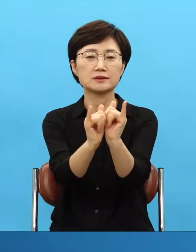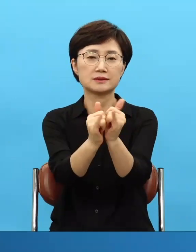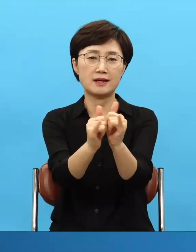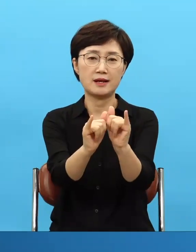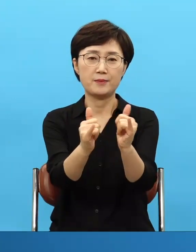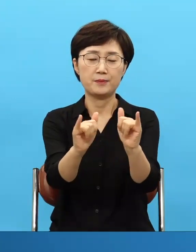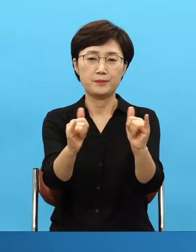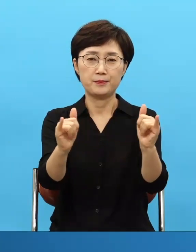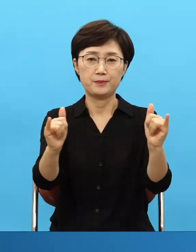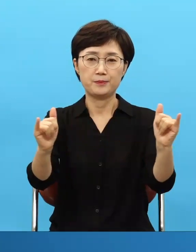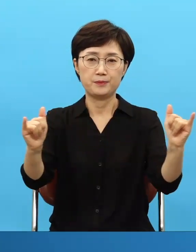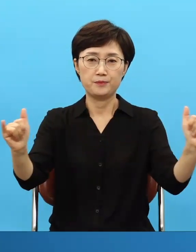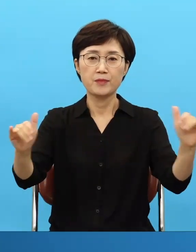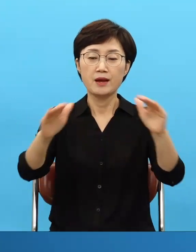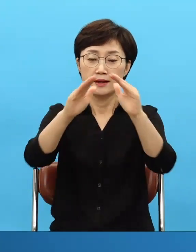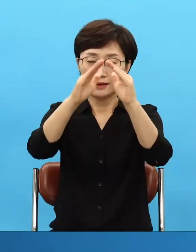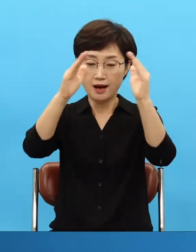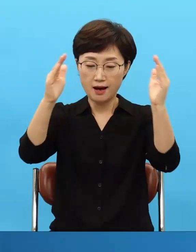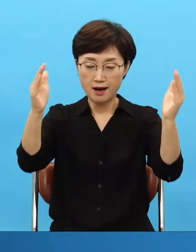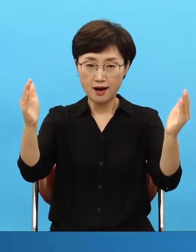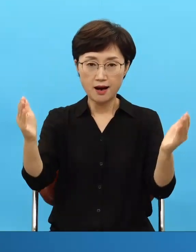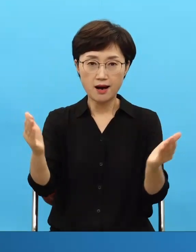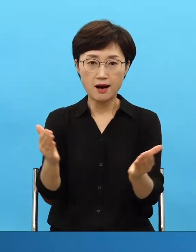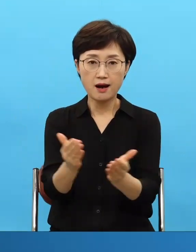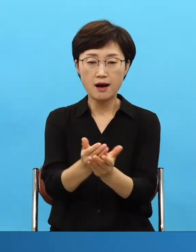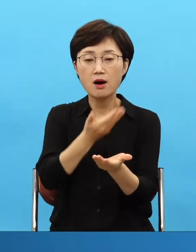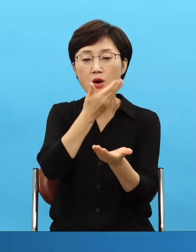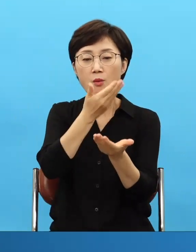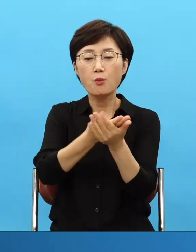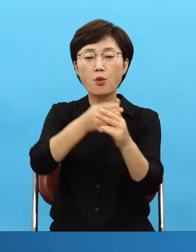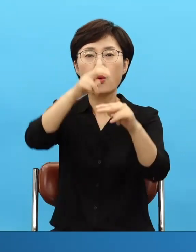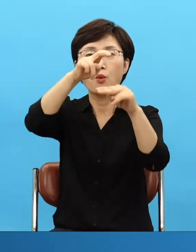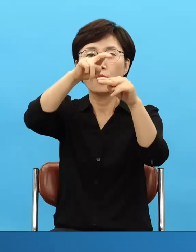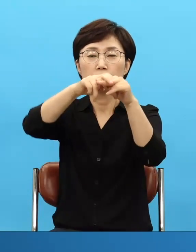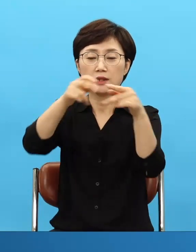천하 만민 다 보좌